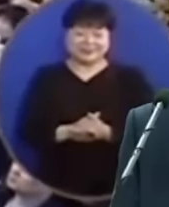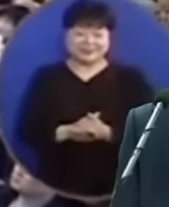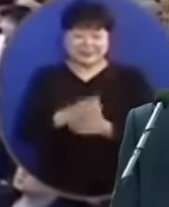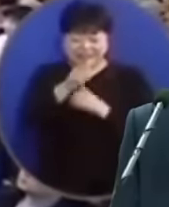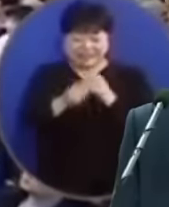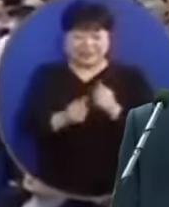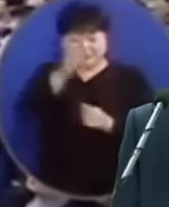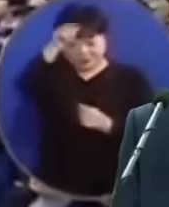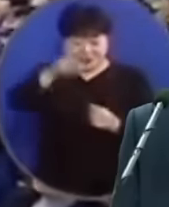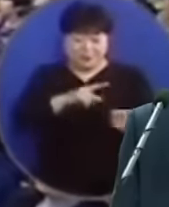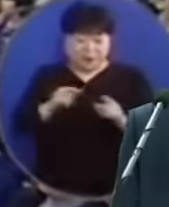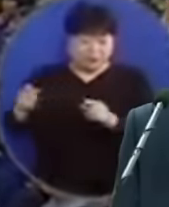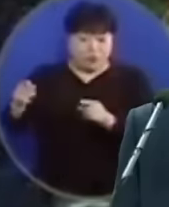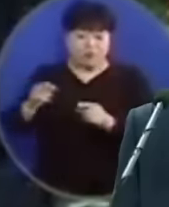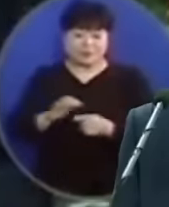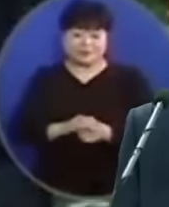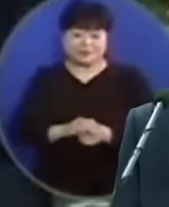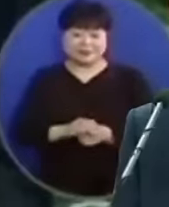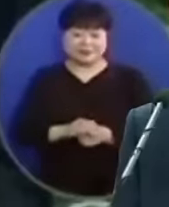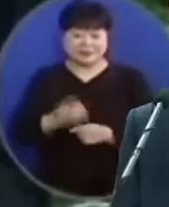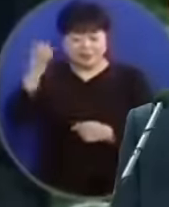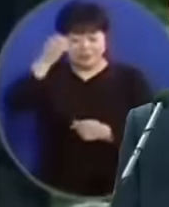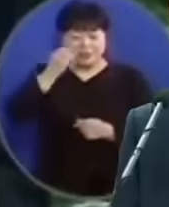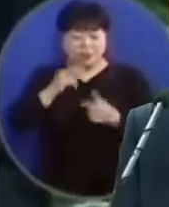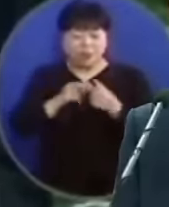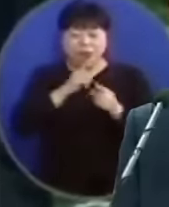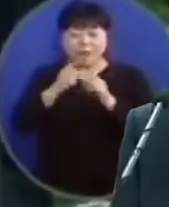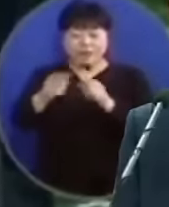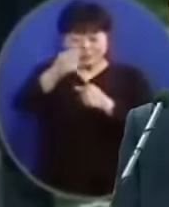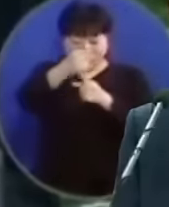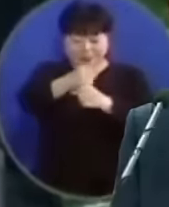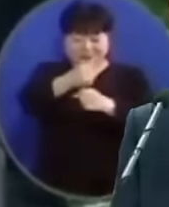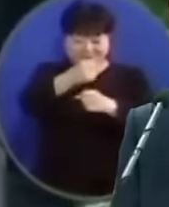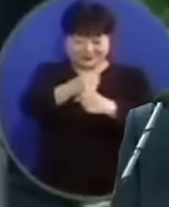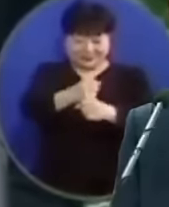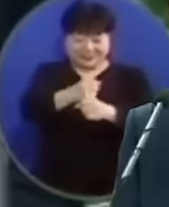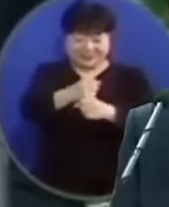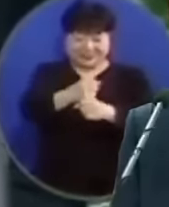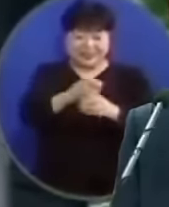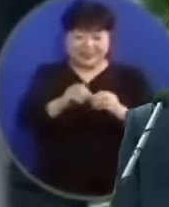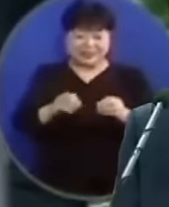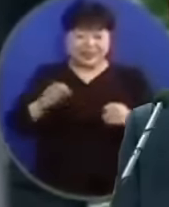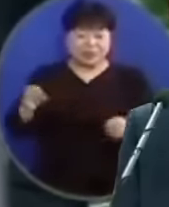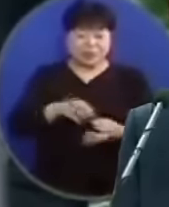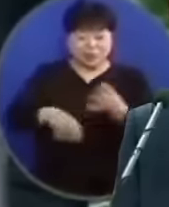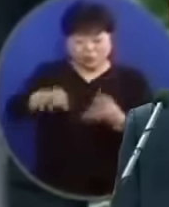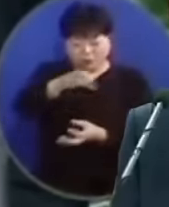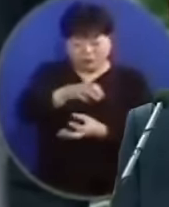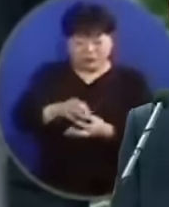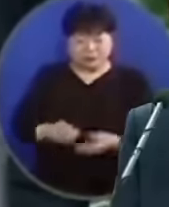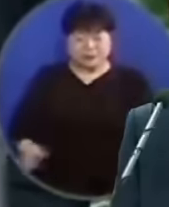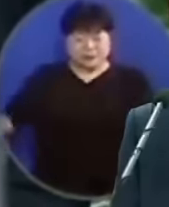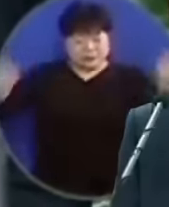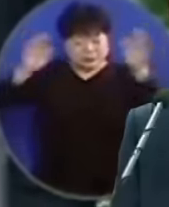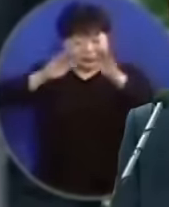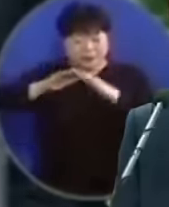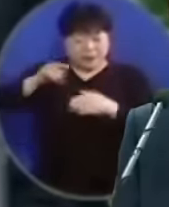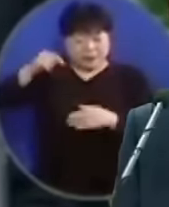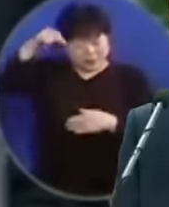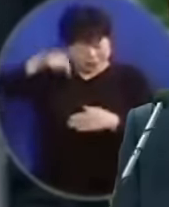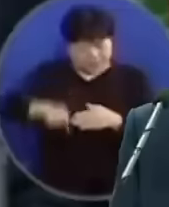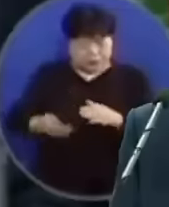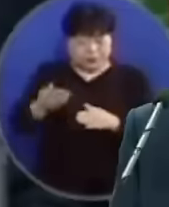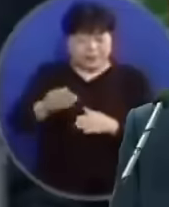하나님은 천지와 만물을 성령과 말씀으로 지으셨습니다. 땅이 공허하고 혼돈하며 허감의 기쁨을 했을 때 하나님의